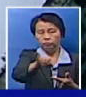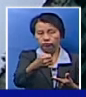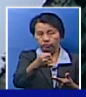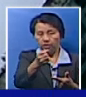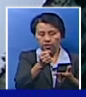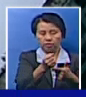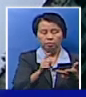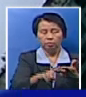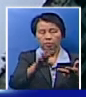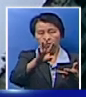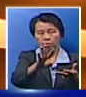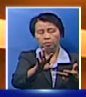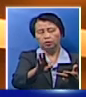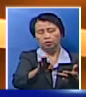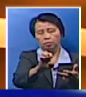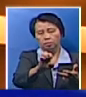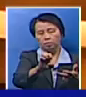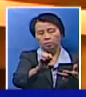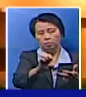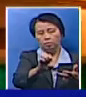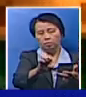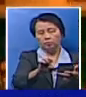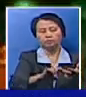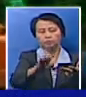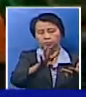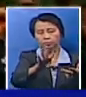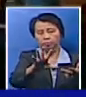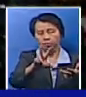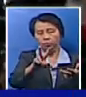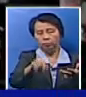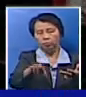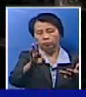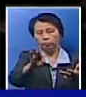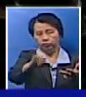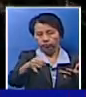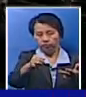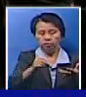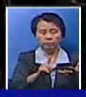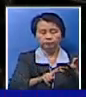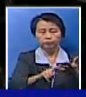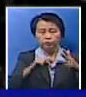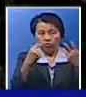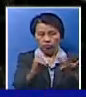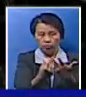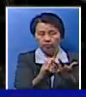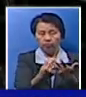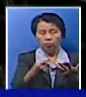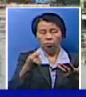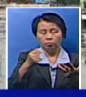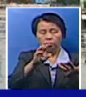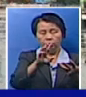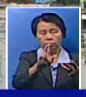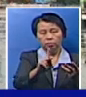saham felda asset holdings company 452.92 juta saham kumpulan Wang persaraan